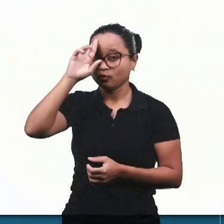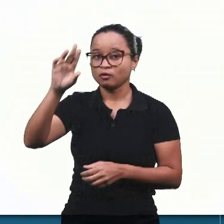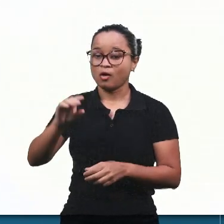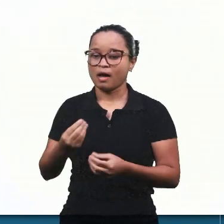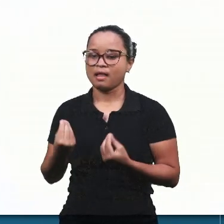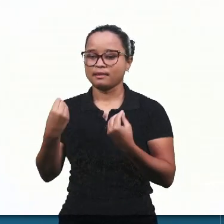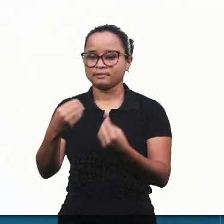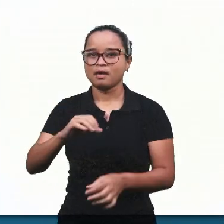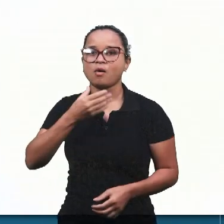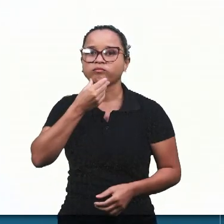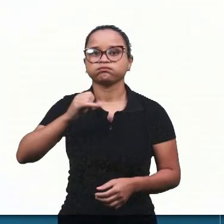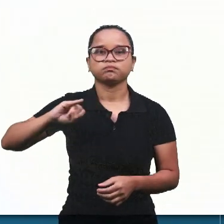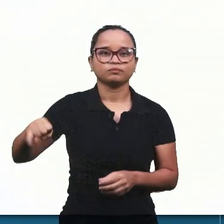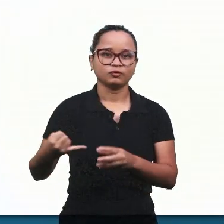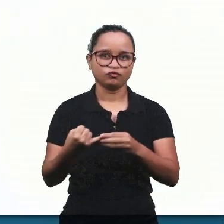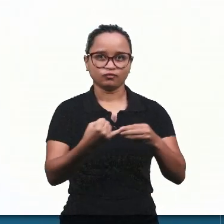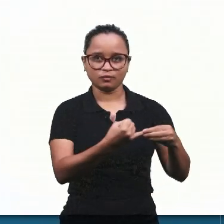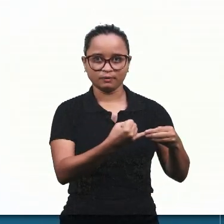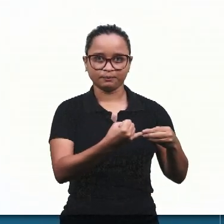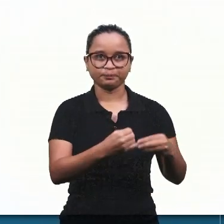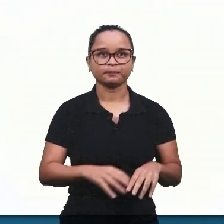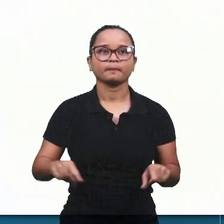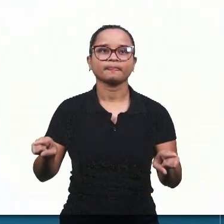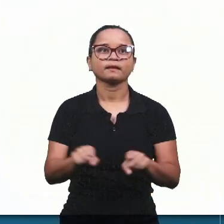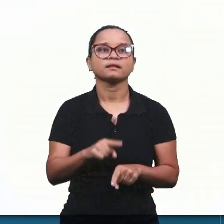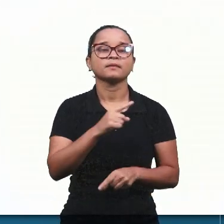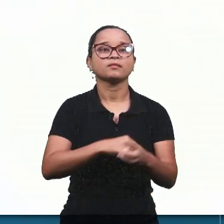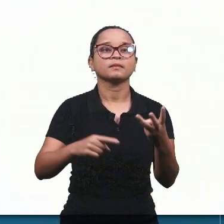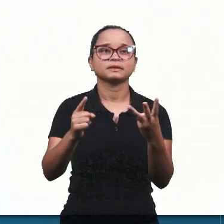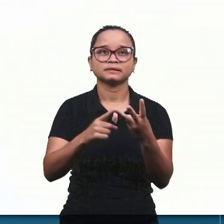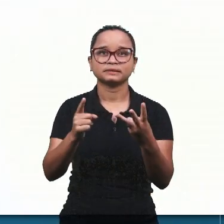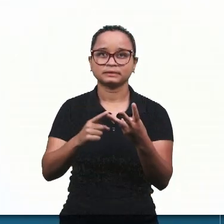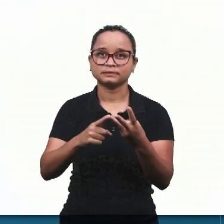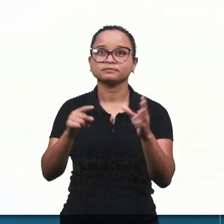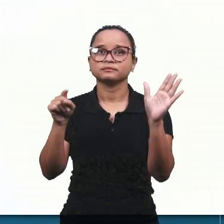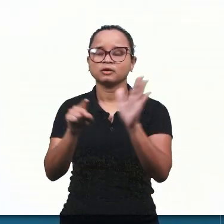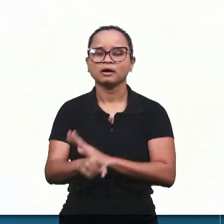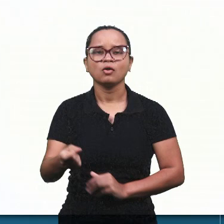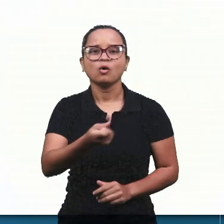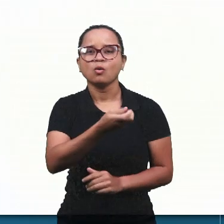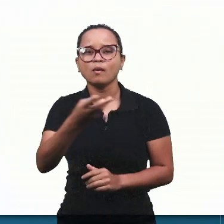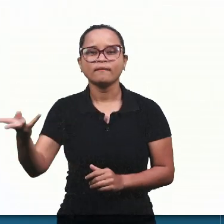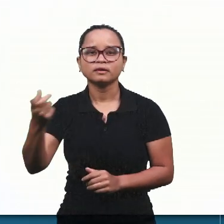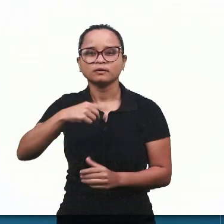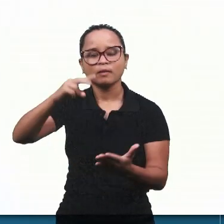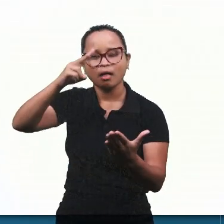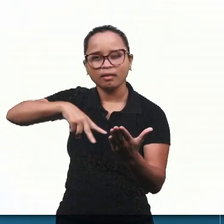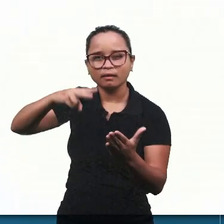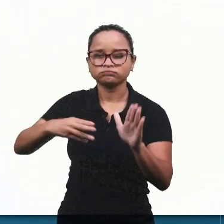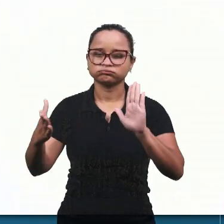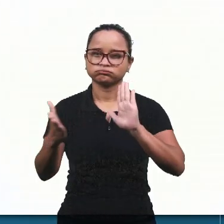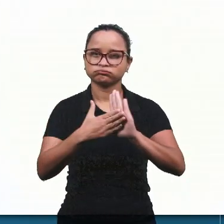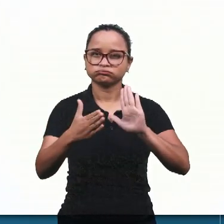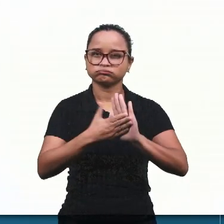a données à Josué? Troisième question, combien de fois on lit